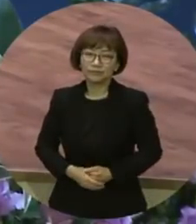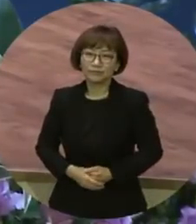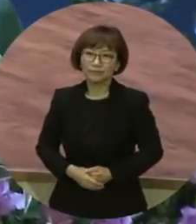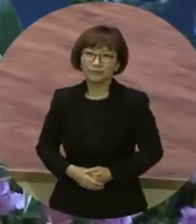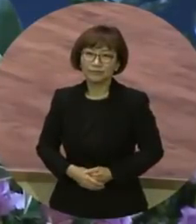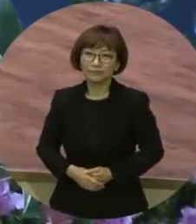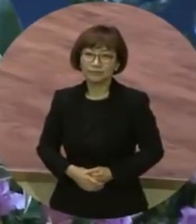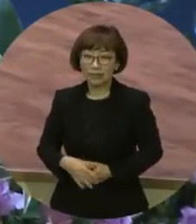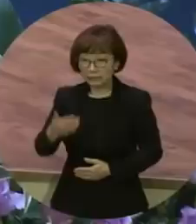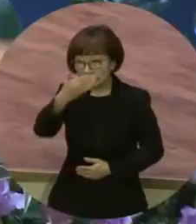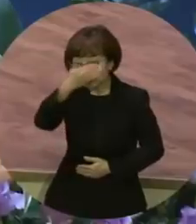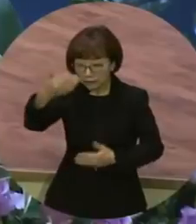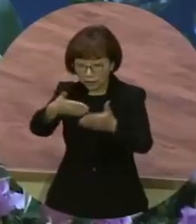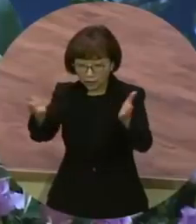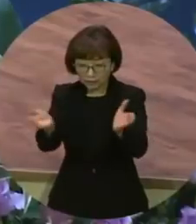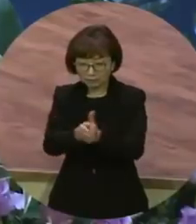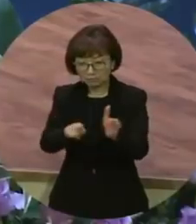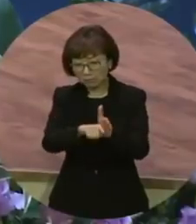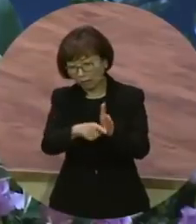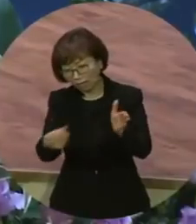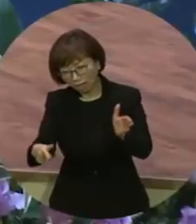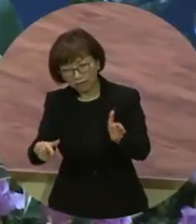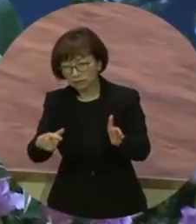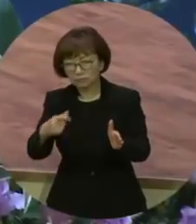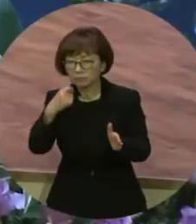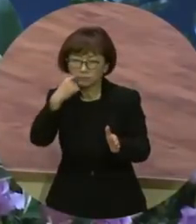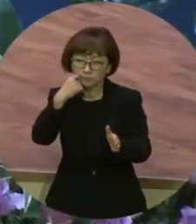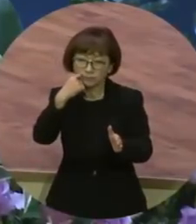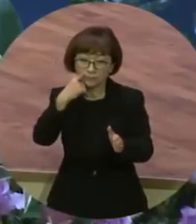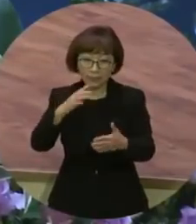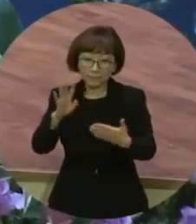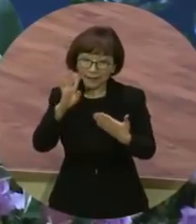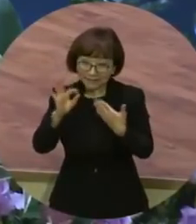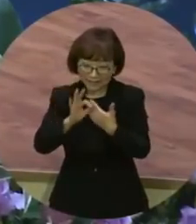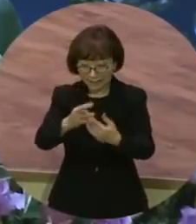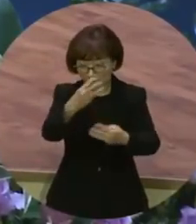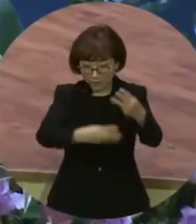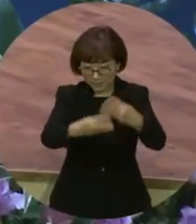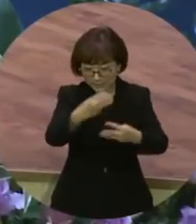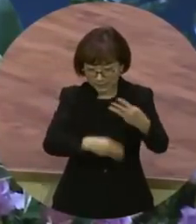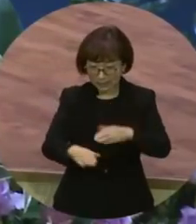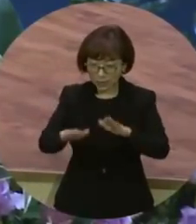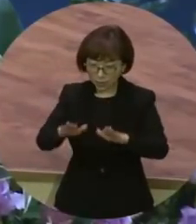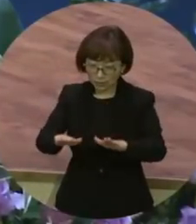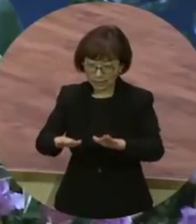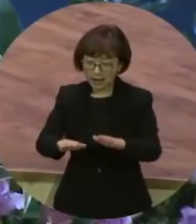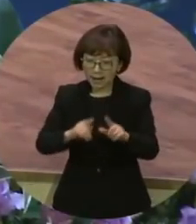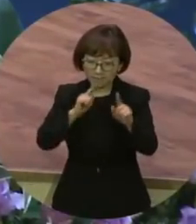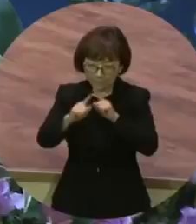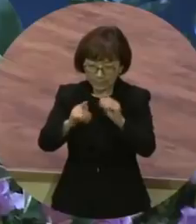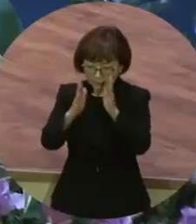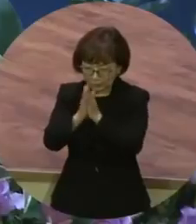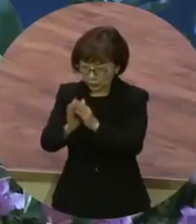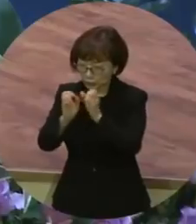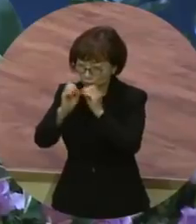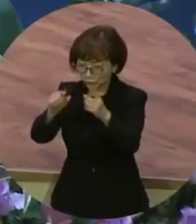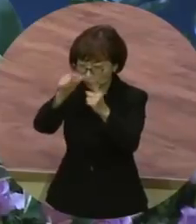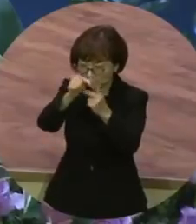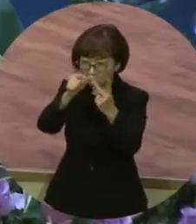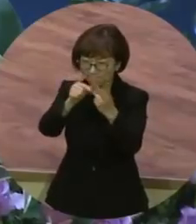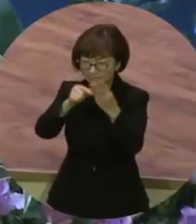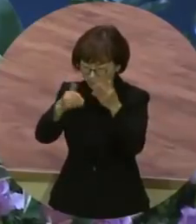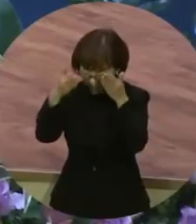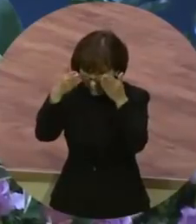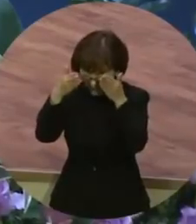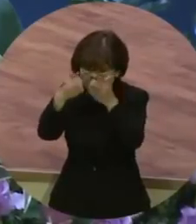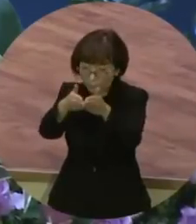만약 우리 렘넌트들이 삼오늘에 올인할 수 있다면, 만약 우리 렘넌트들이 자신의 약함을 자랑할 수 있다면, 그걸 통해서 그리스도를